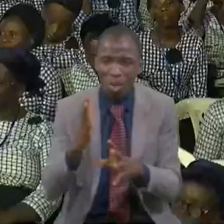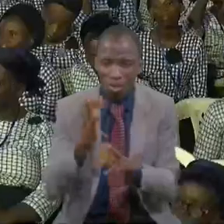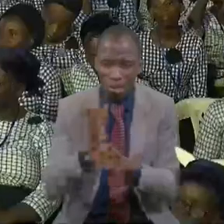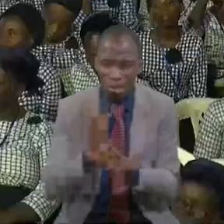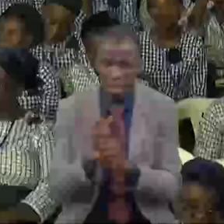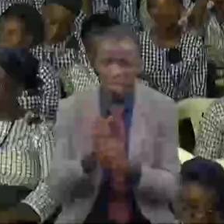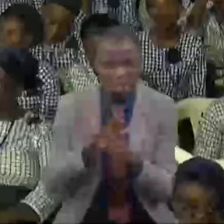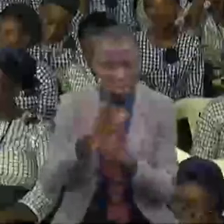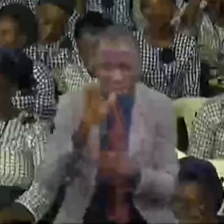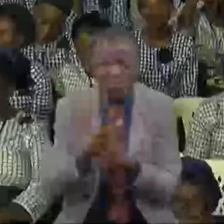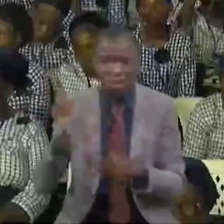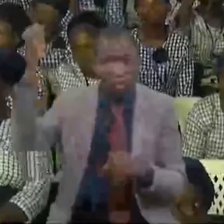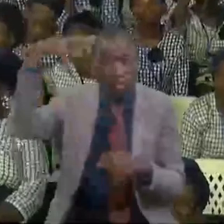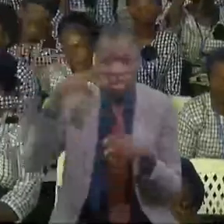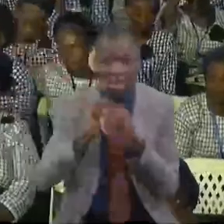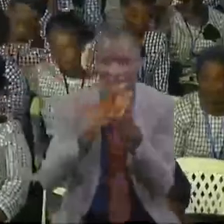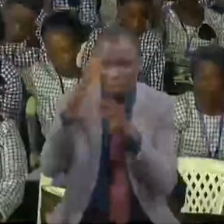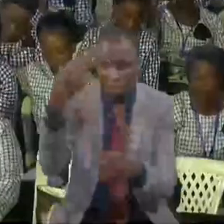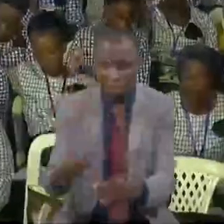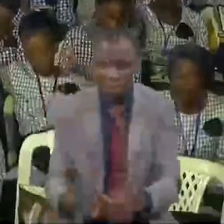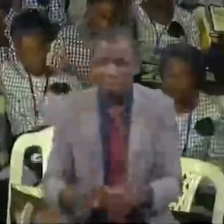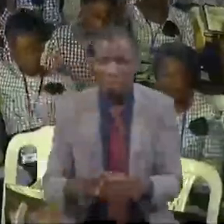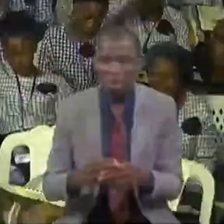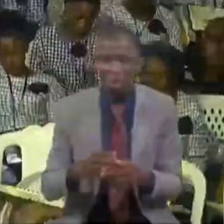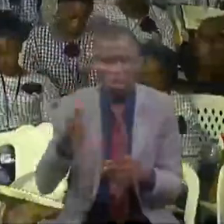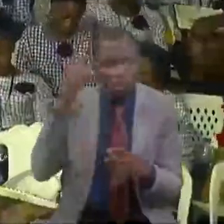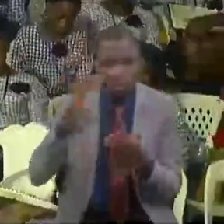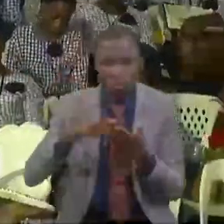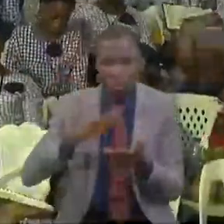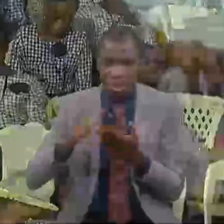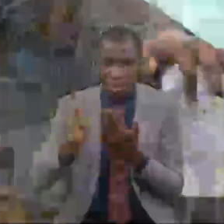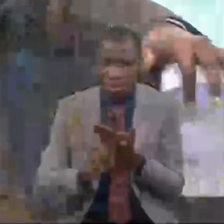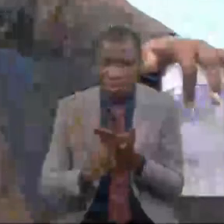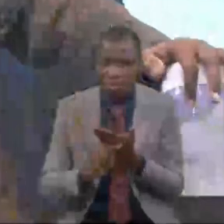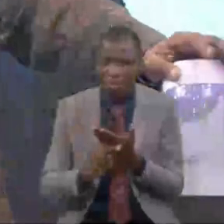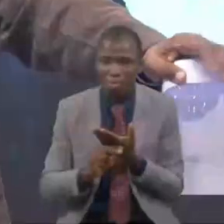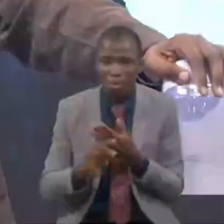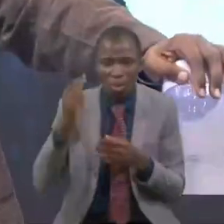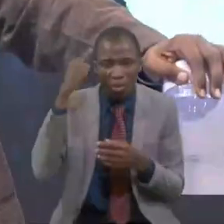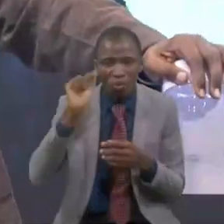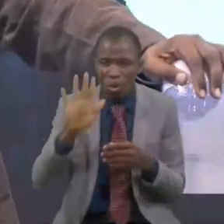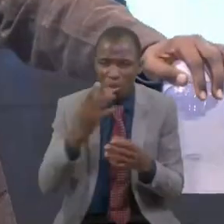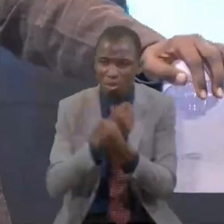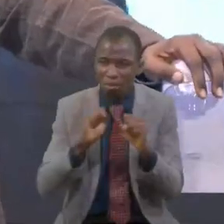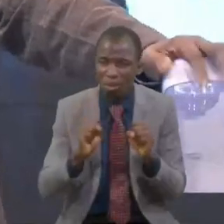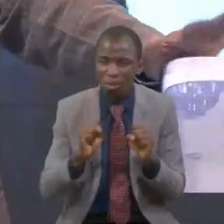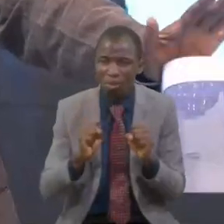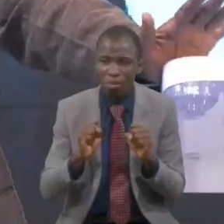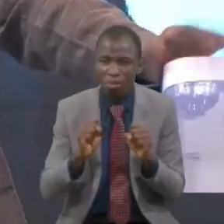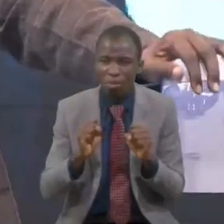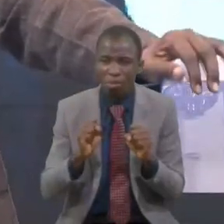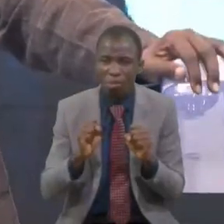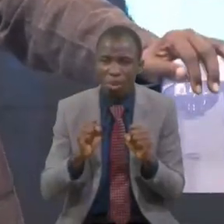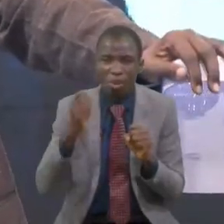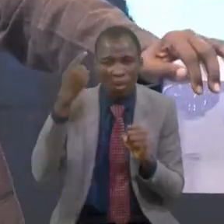vous aurez assez de grâce pour le pardon pour votre salut